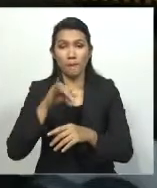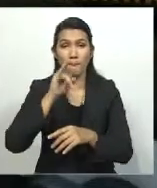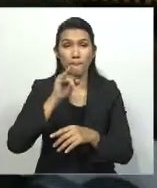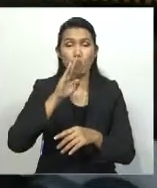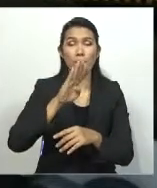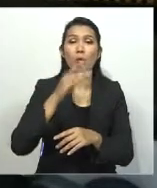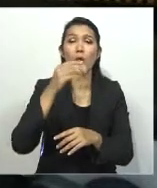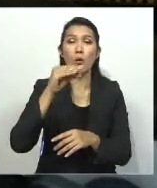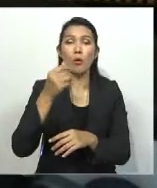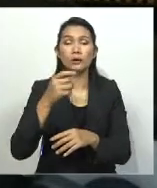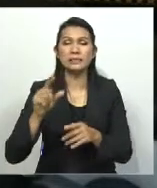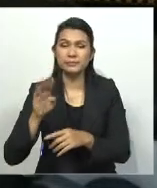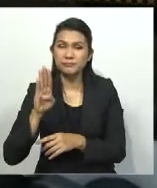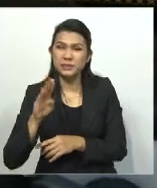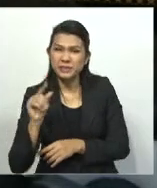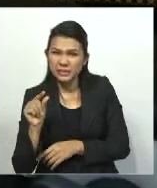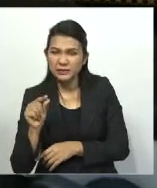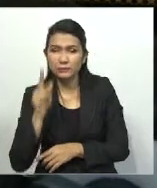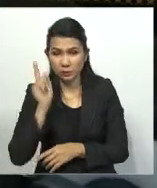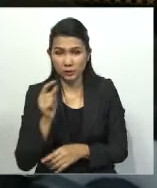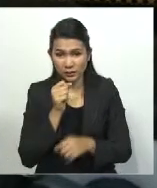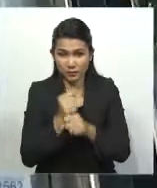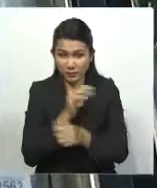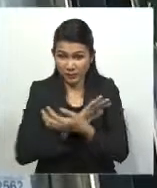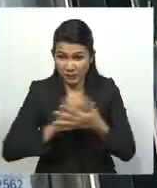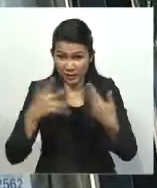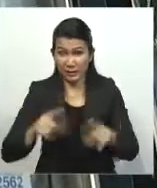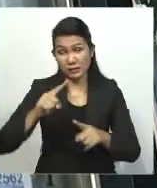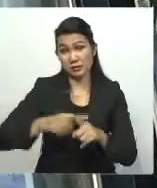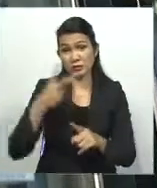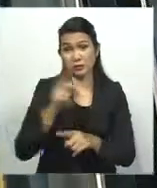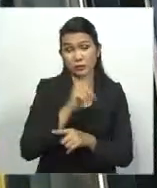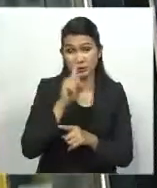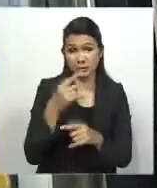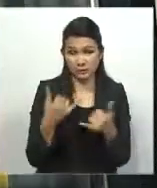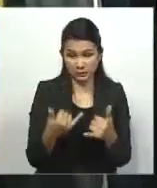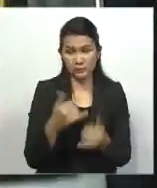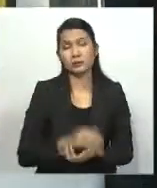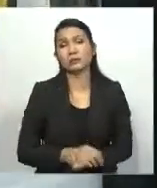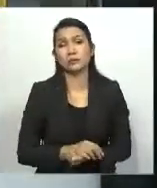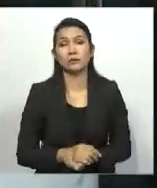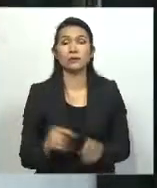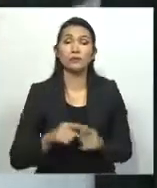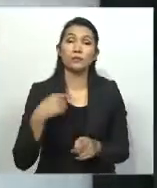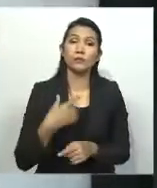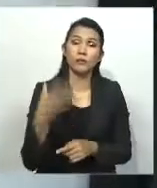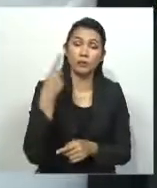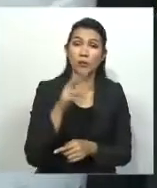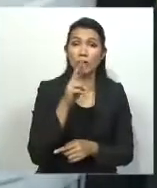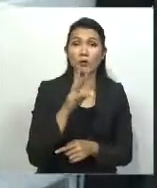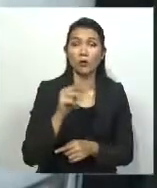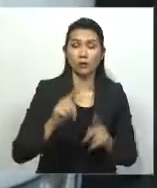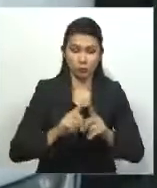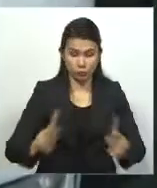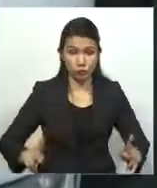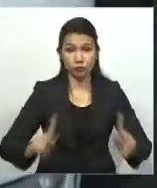โอดีเซล B20ให้เปลี่ยนให้เสร็จภายในวันที่1กุมภาพันธ์นี้นะคะเมื่อวานนี้คุณอาคมเติมพิทยาภัยสิทธิ์รัฐมนตรีว่